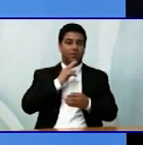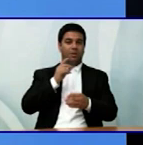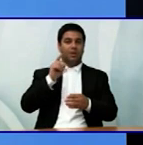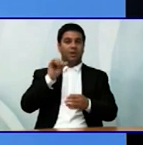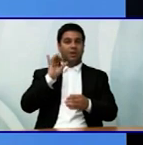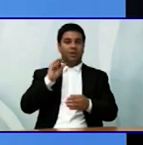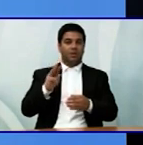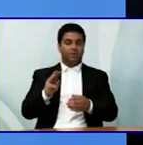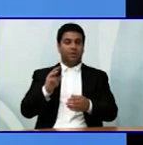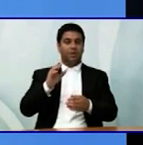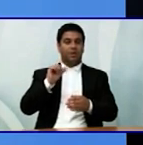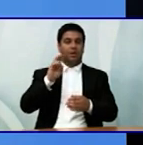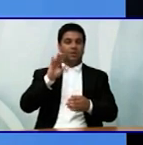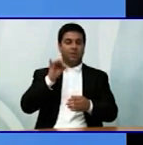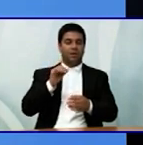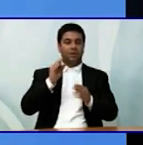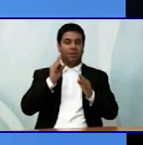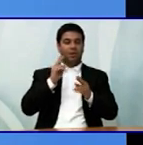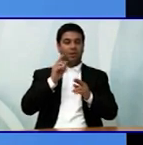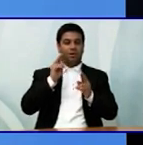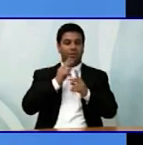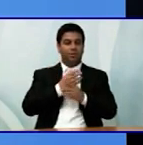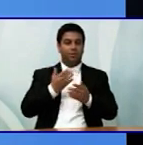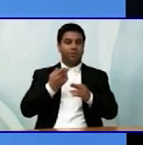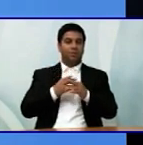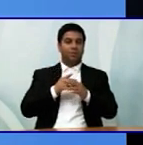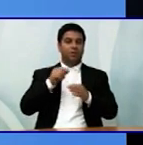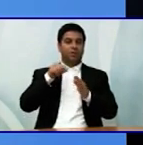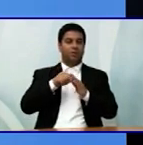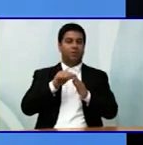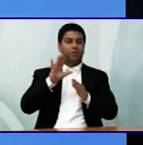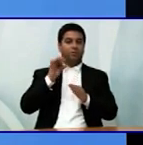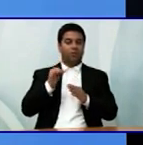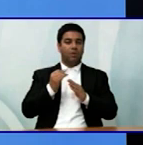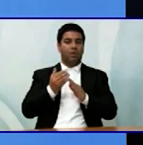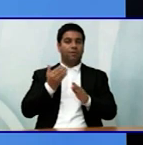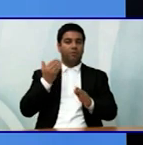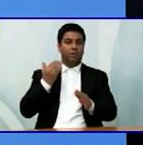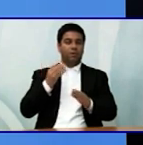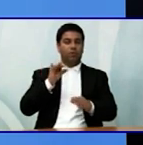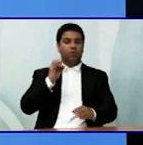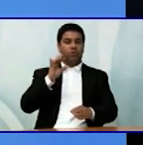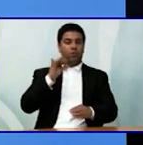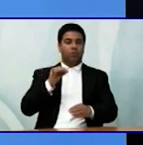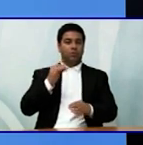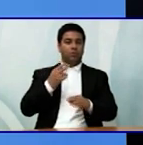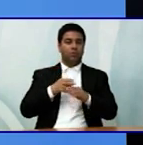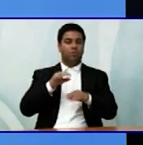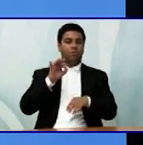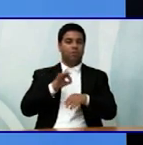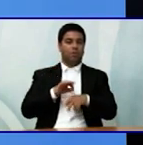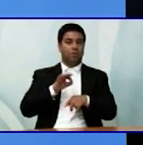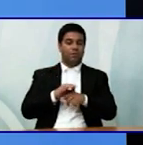hakim, attang, afsus, voy. Avvalo, yunonlar, dard.